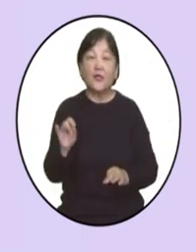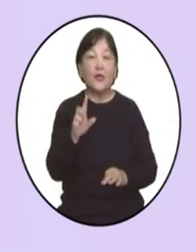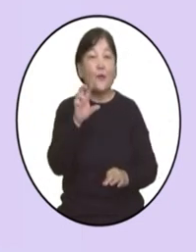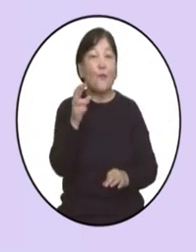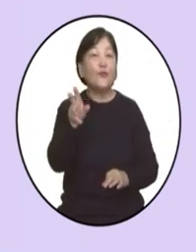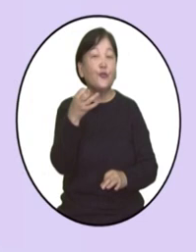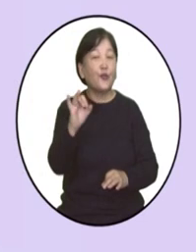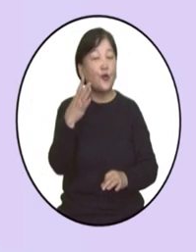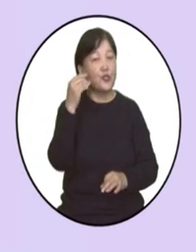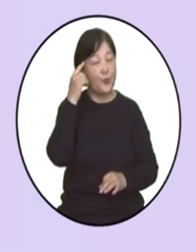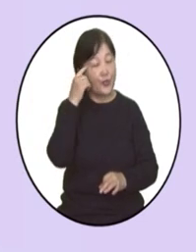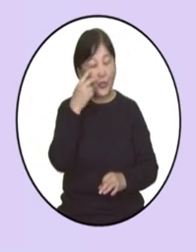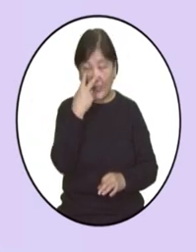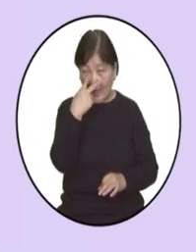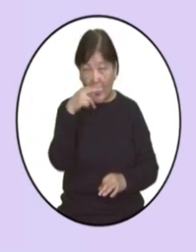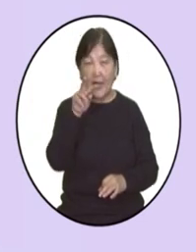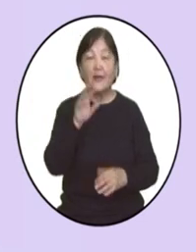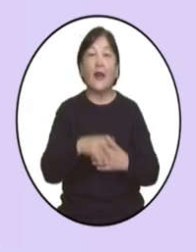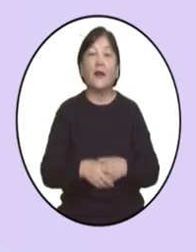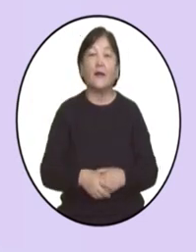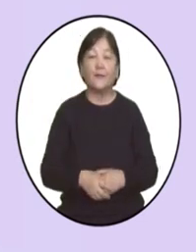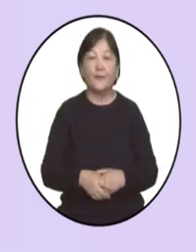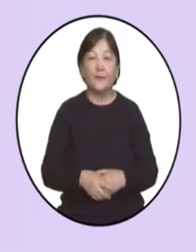төсөөлөн харъя бодитоор.